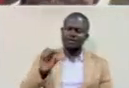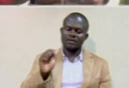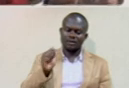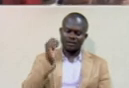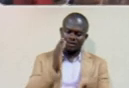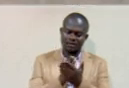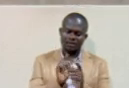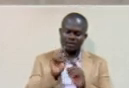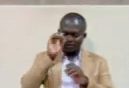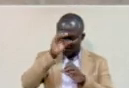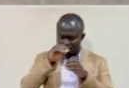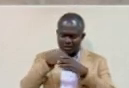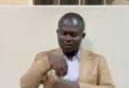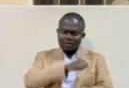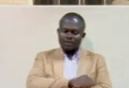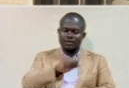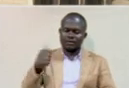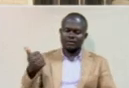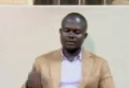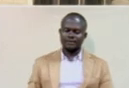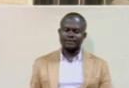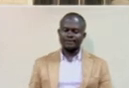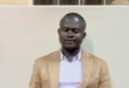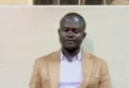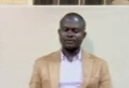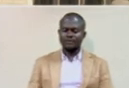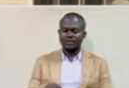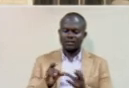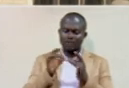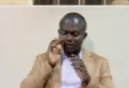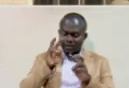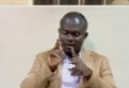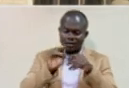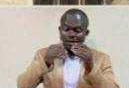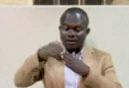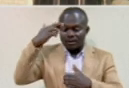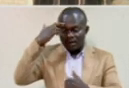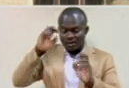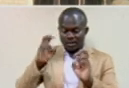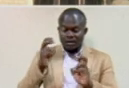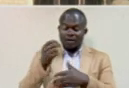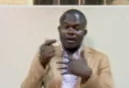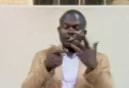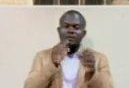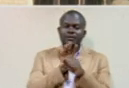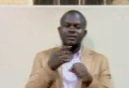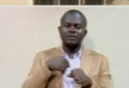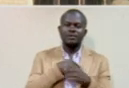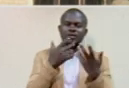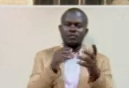bagacika ku byo kujya gushakira amashuri ahandi. Ku buryo bw'umwihariko ngira ngo mwabonye ko abaturage twabibukije ko hari byinshi tumaze